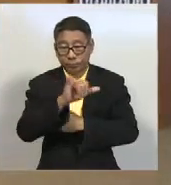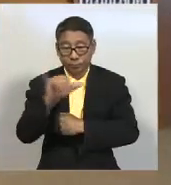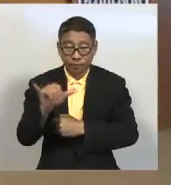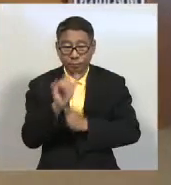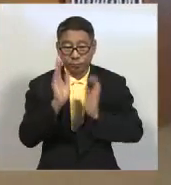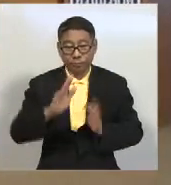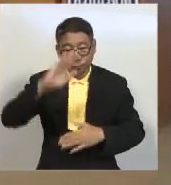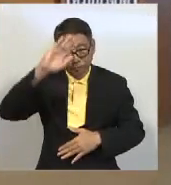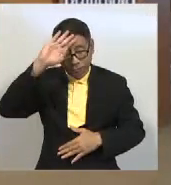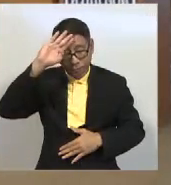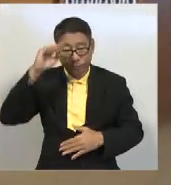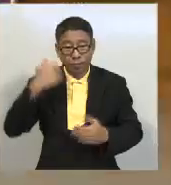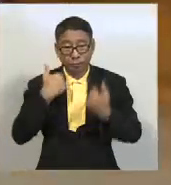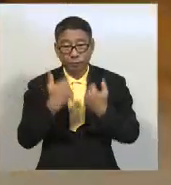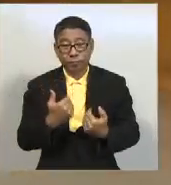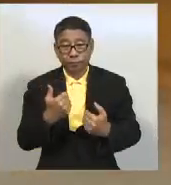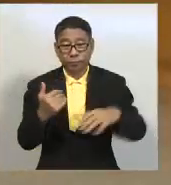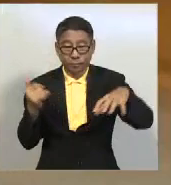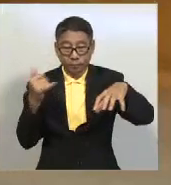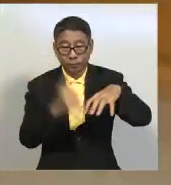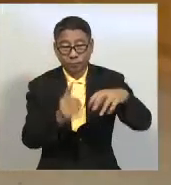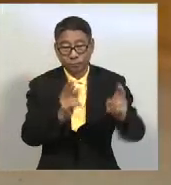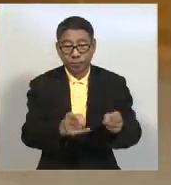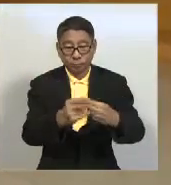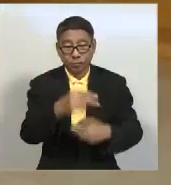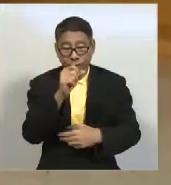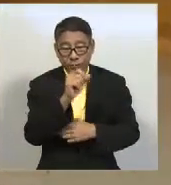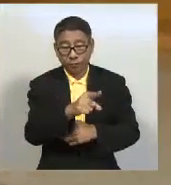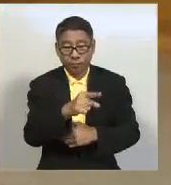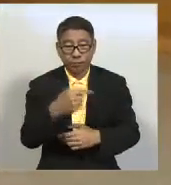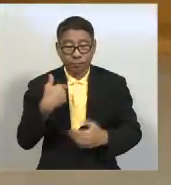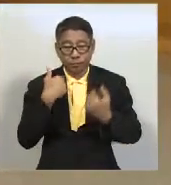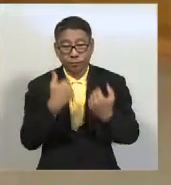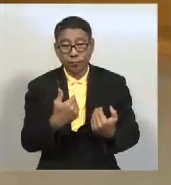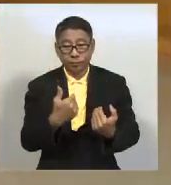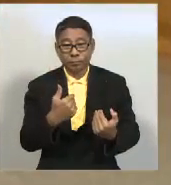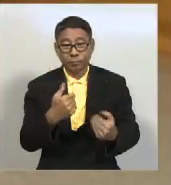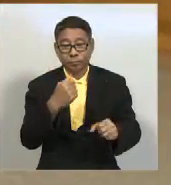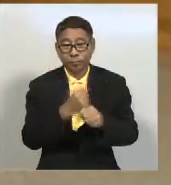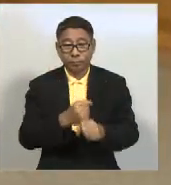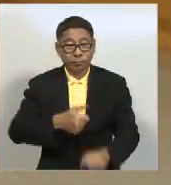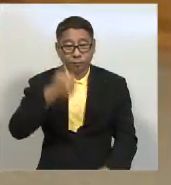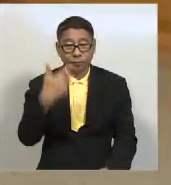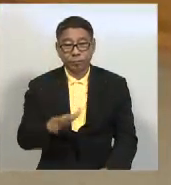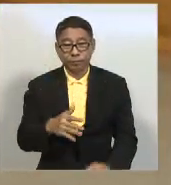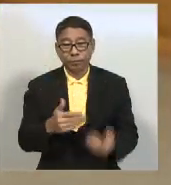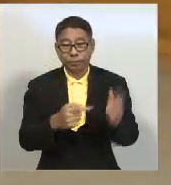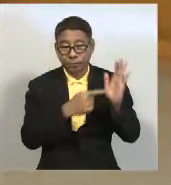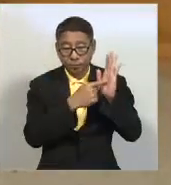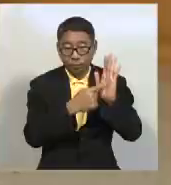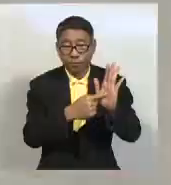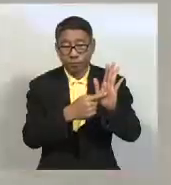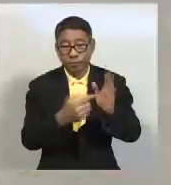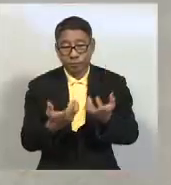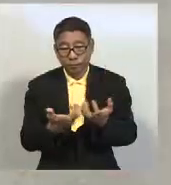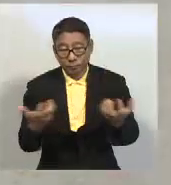ผู้ป่วยหรือไม่ว่าใครก็ตามเข้ามาภายในห้องฉุกเฉินเด็ดขาดห้ามแต่หลายกรณีก็ทำไม่ได้เช่นกรณีนี้ครับเพรา